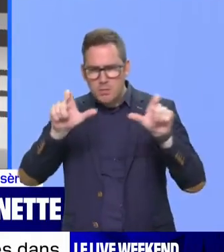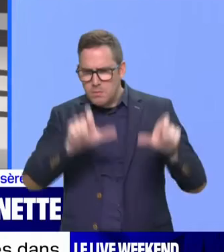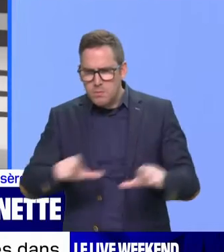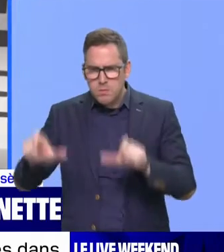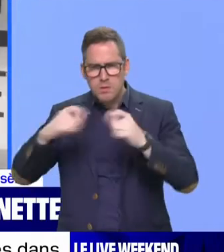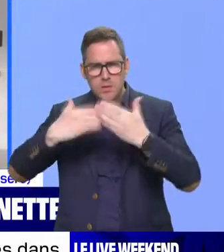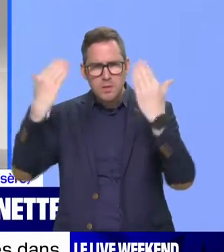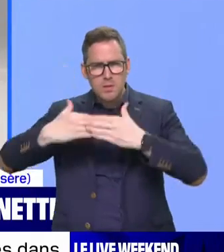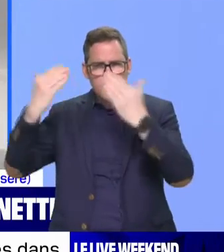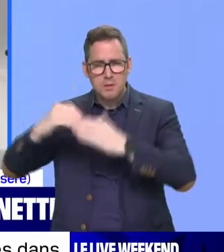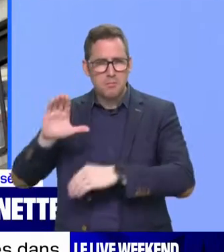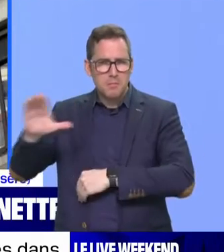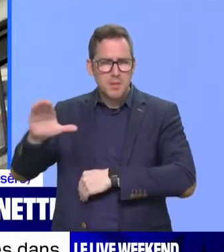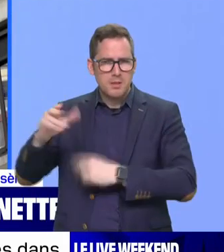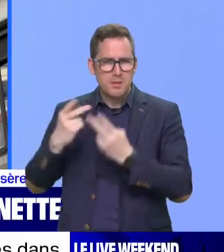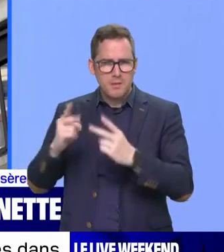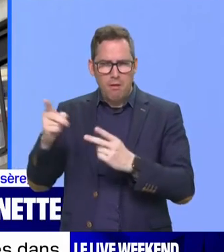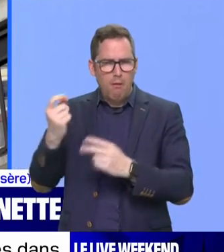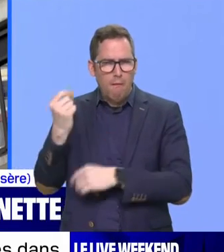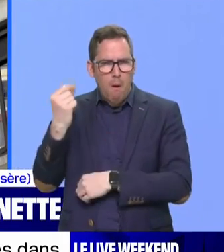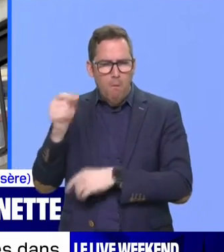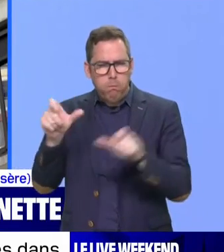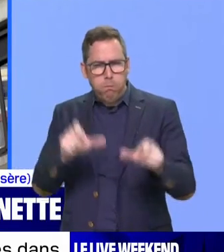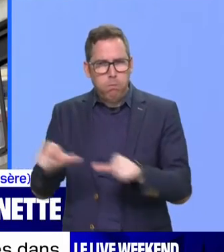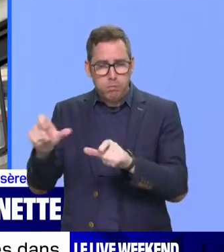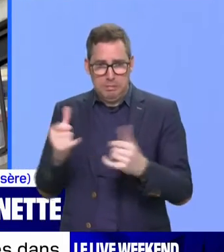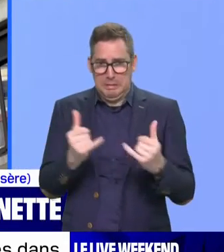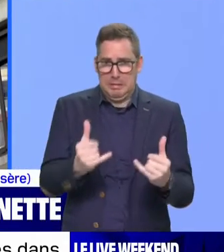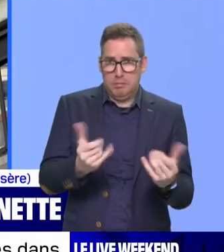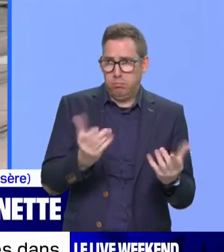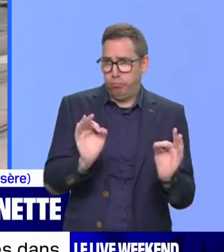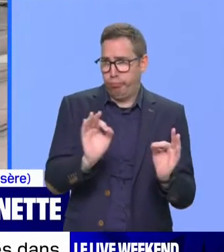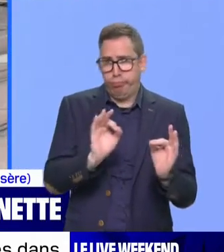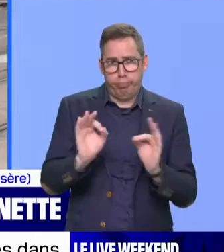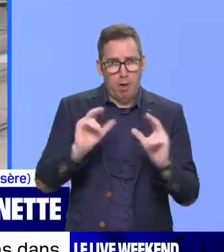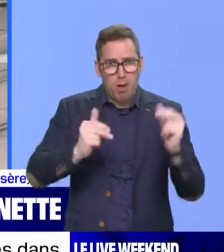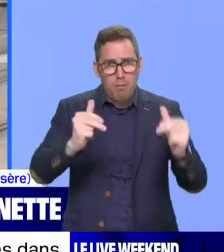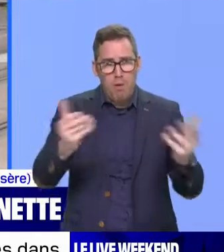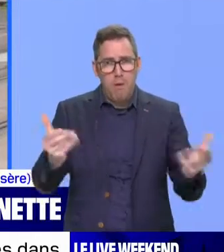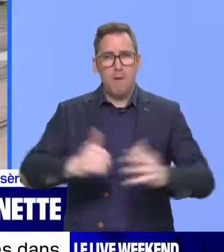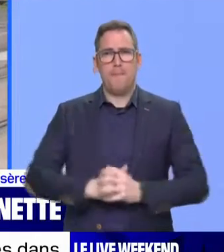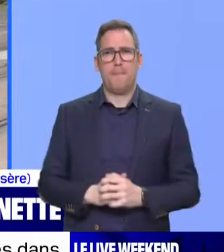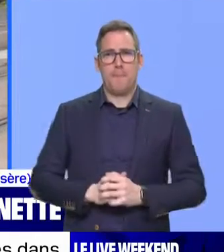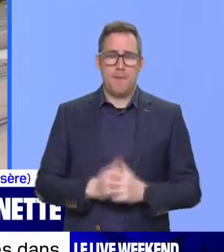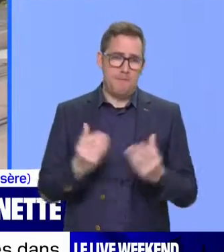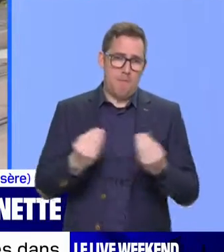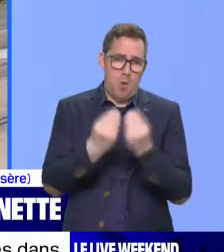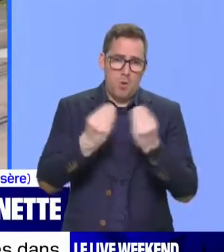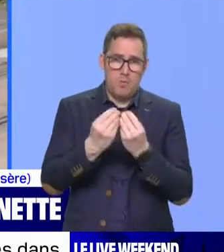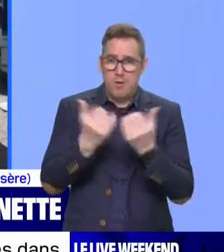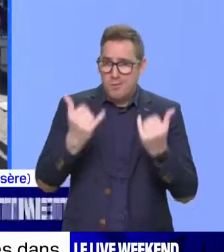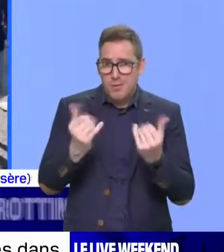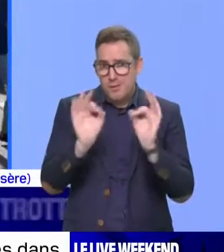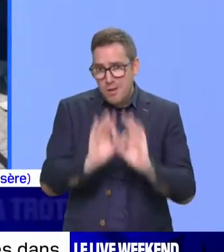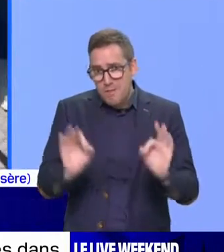permet d'organiser et d'intervenir pour empêcher ce type de situation qui, malheureusement, à Grenoble, du fait